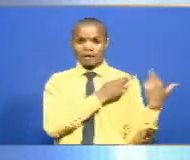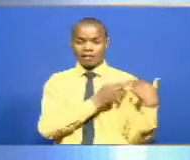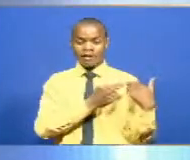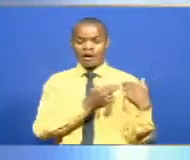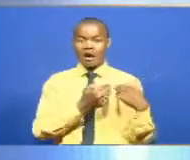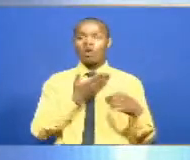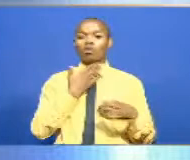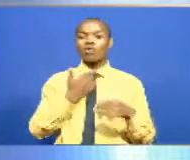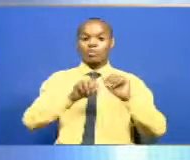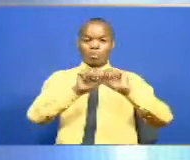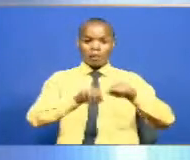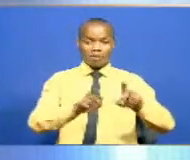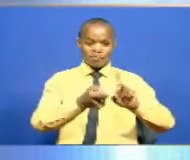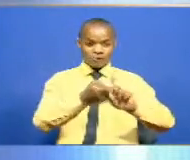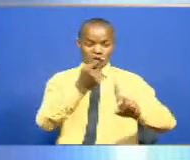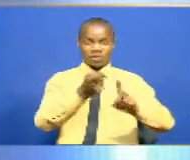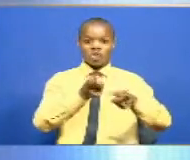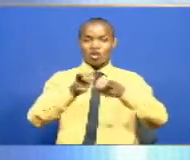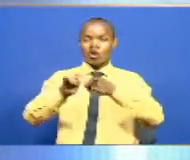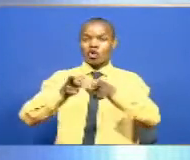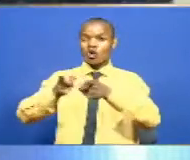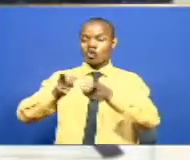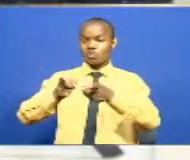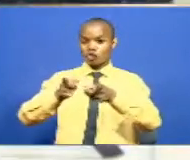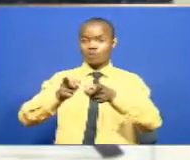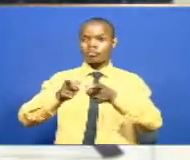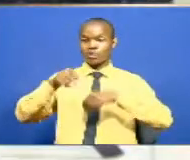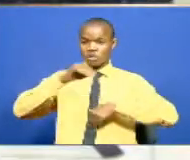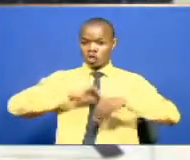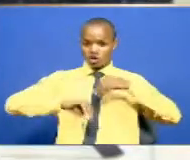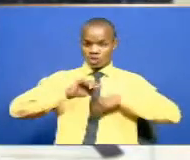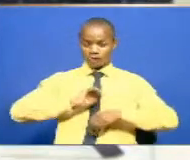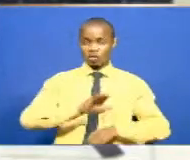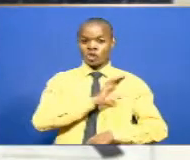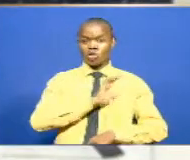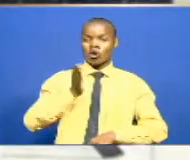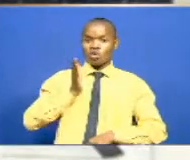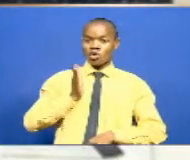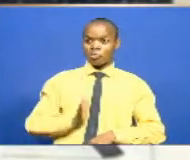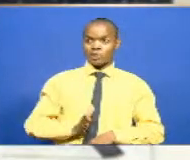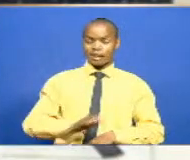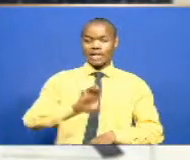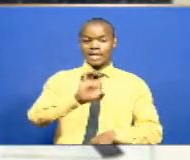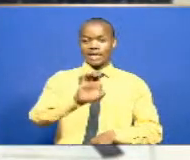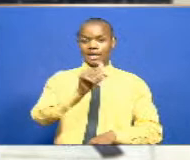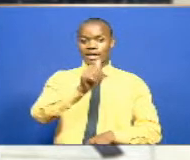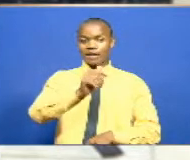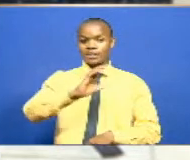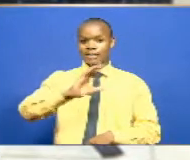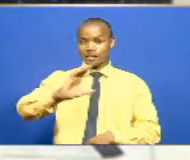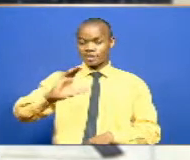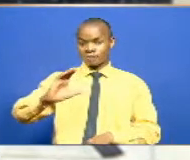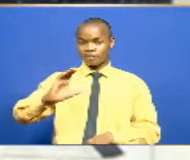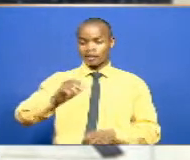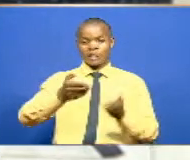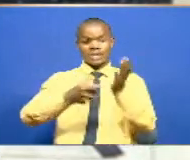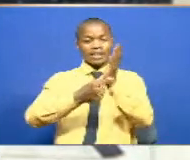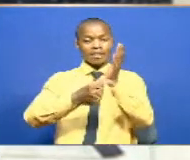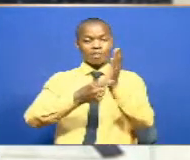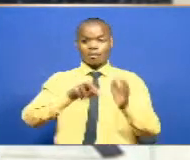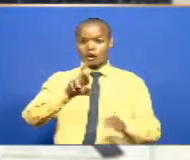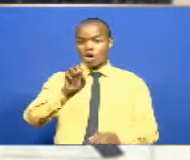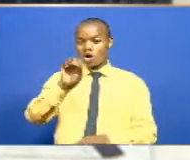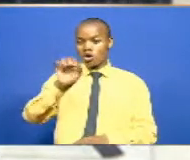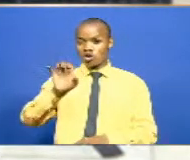mbele katika vita dhidi ya ufisadi magatuzini. Kamishna wa tume ya maadili na vita dhidi ya ufisadi EACC Rose Mugoi,